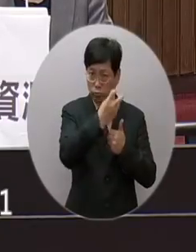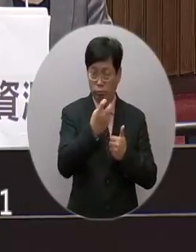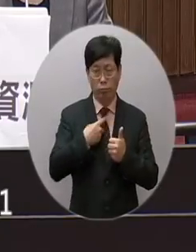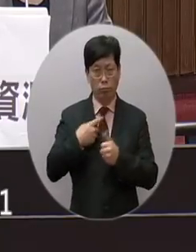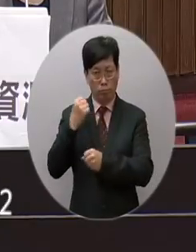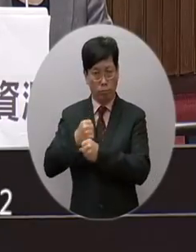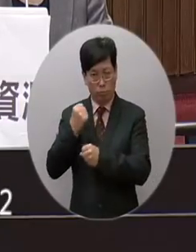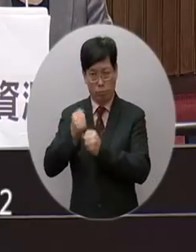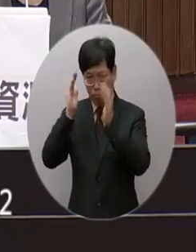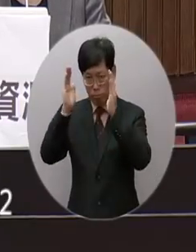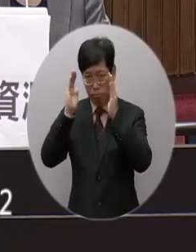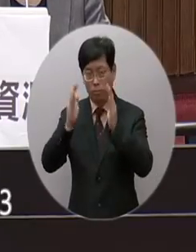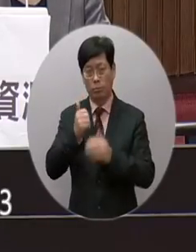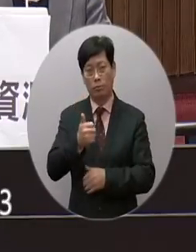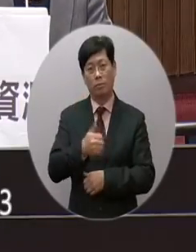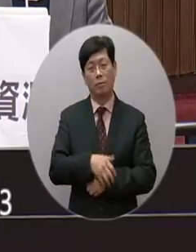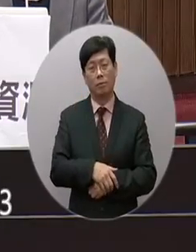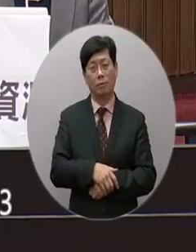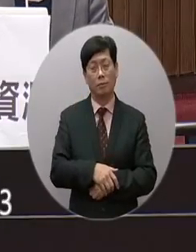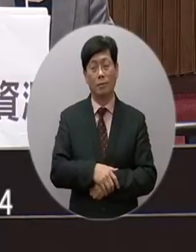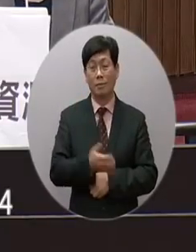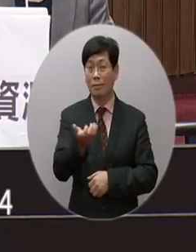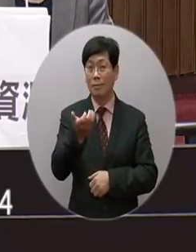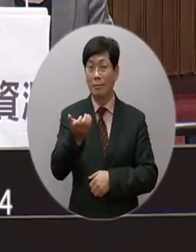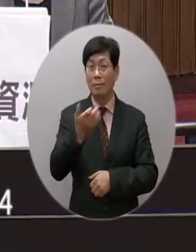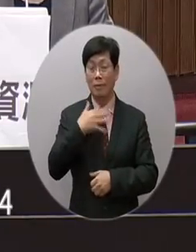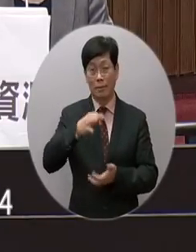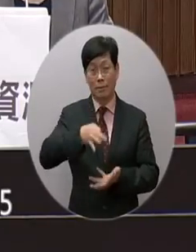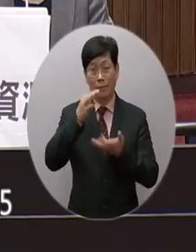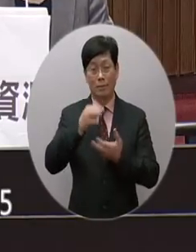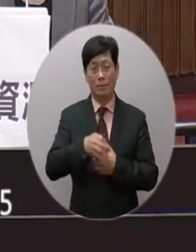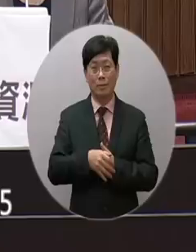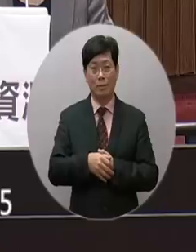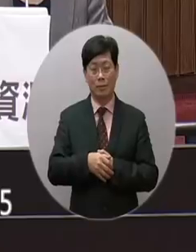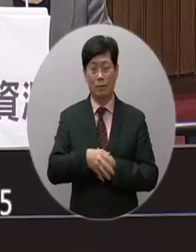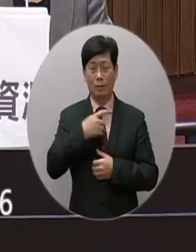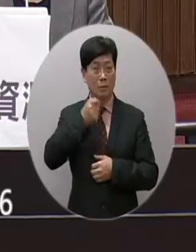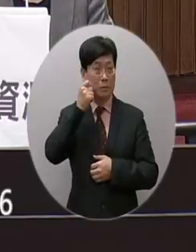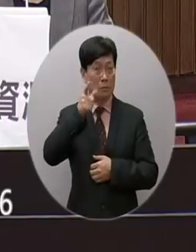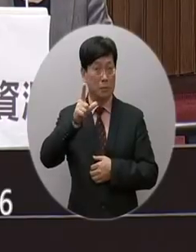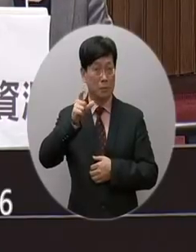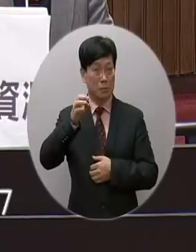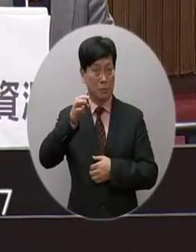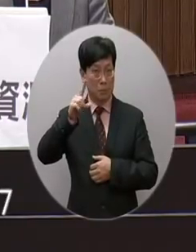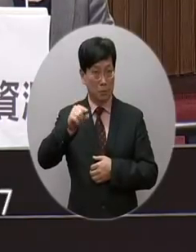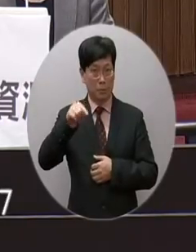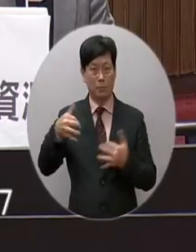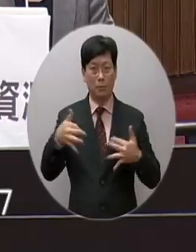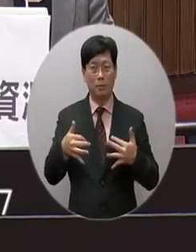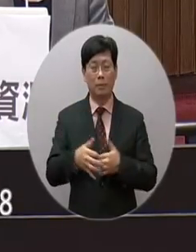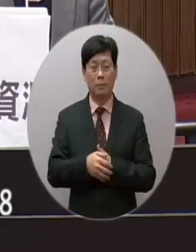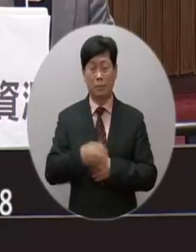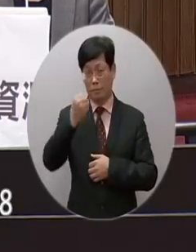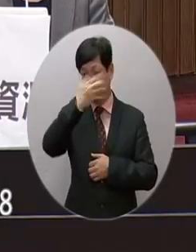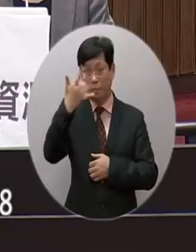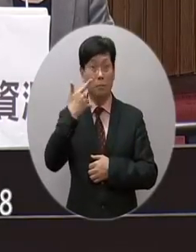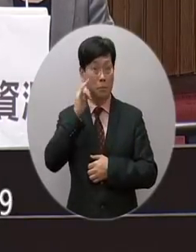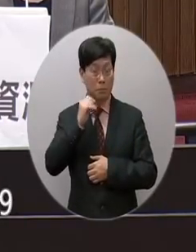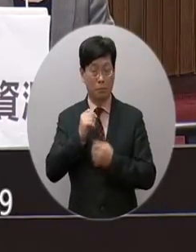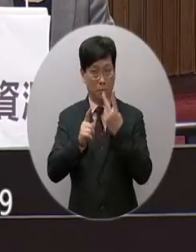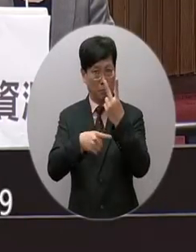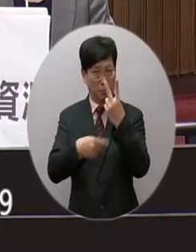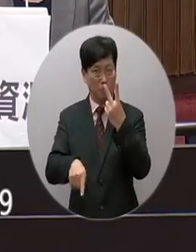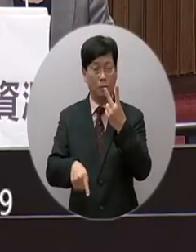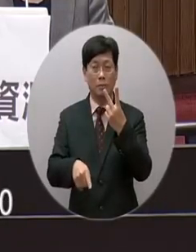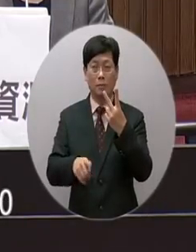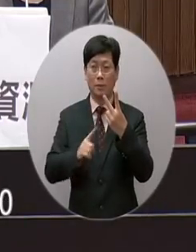够安心的在职场工作，那刚刚有特别提到就是说低薪的这个问题，那年轻爸爸妈妈两位